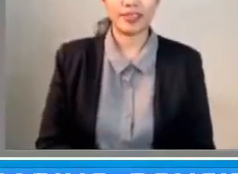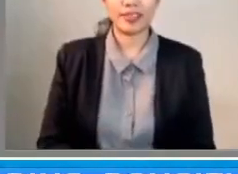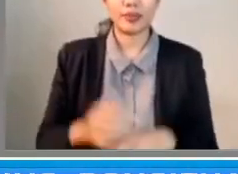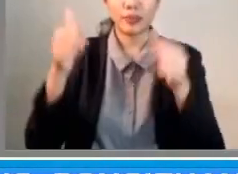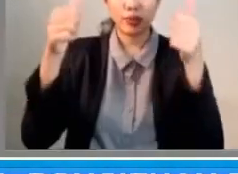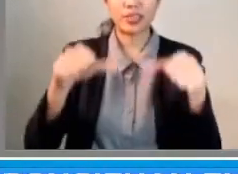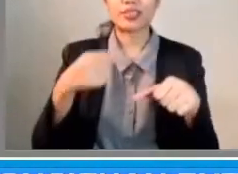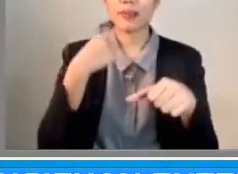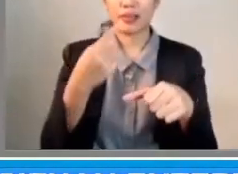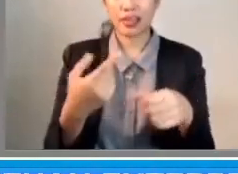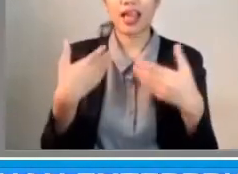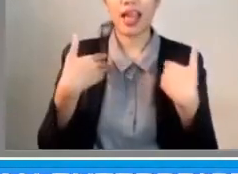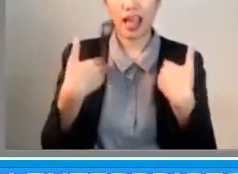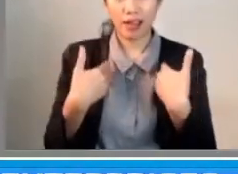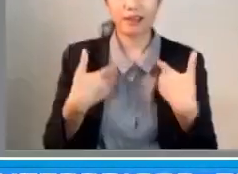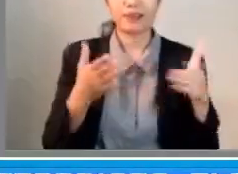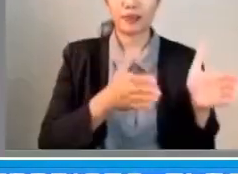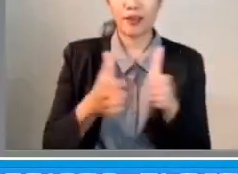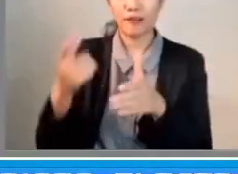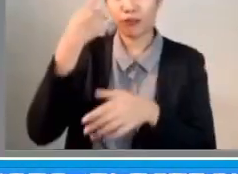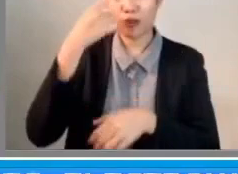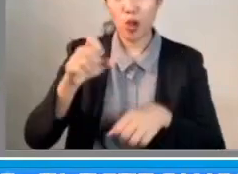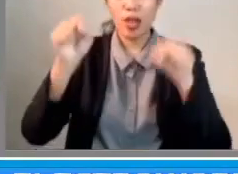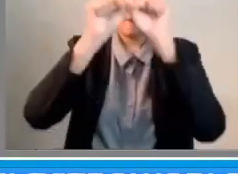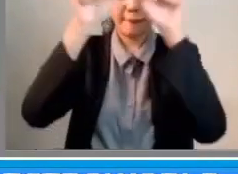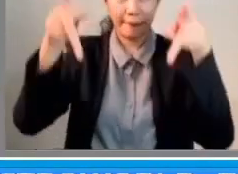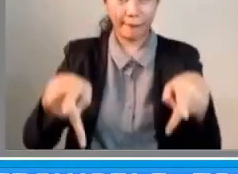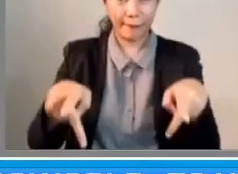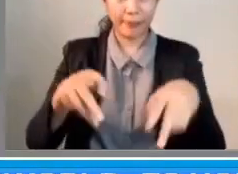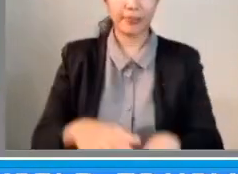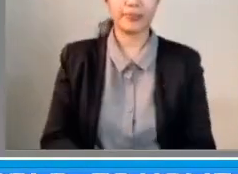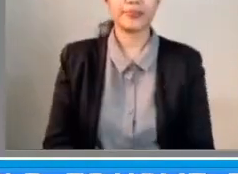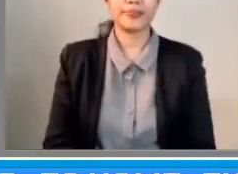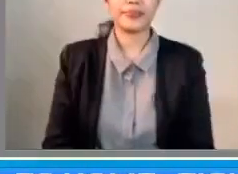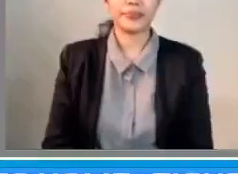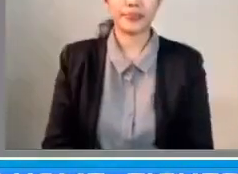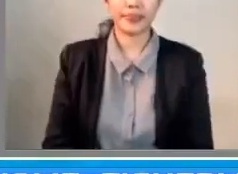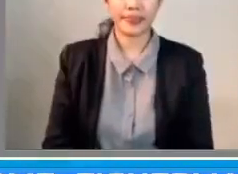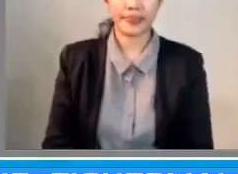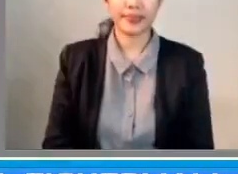Aubrey Carampel, nagbabalita para sa GMA Integrated News.